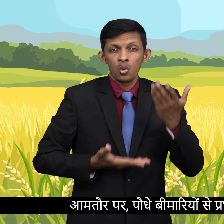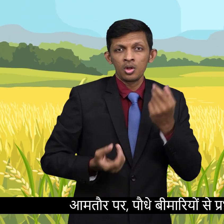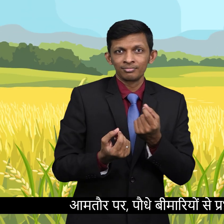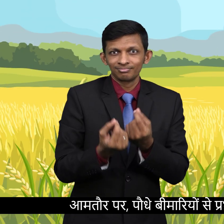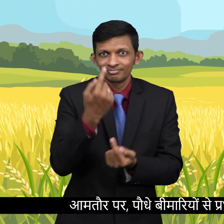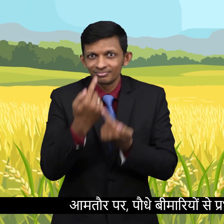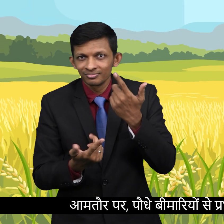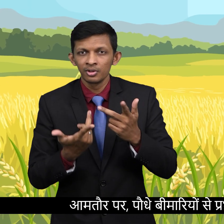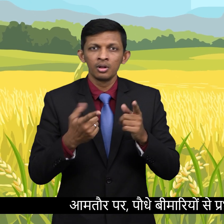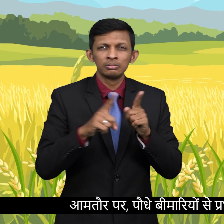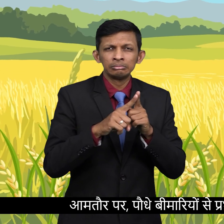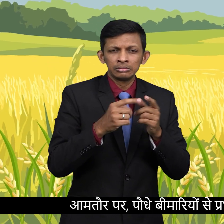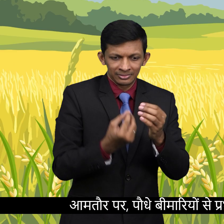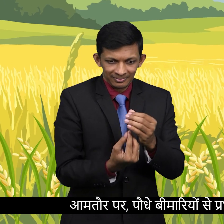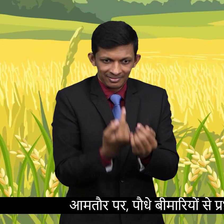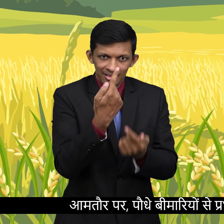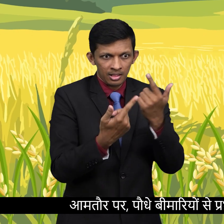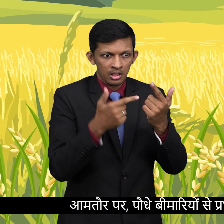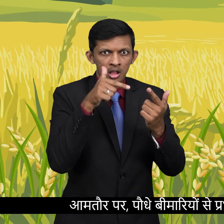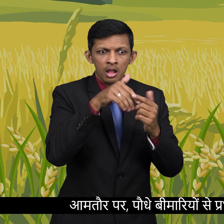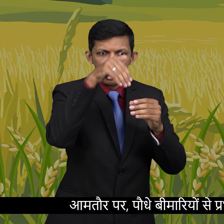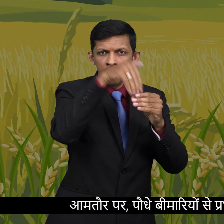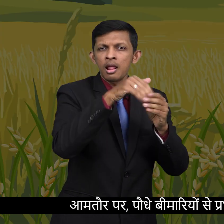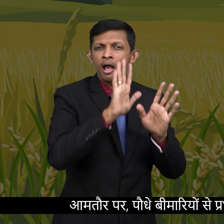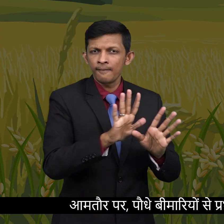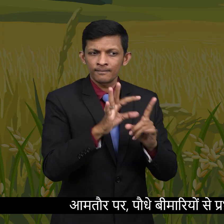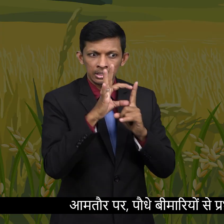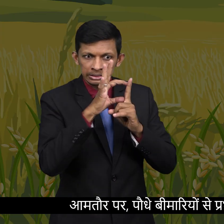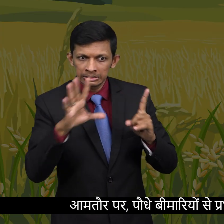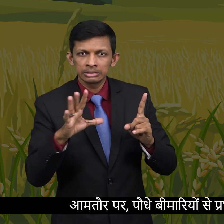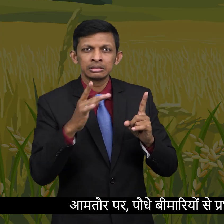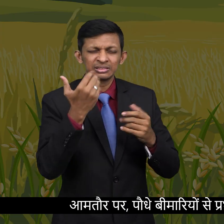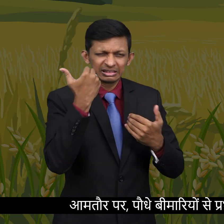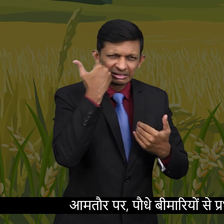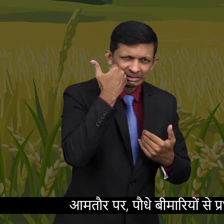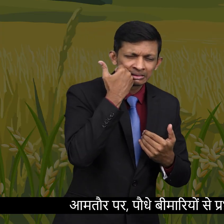आमतौर पर पौधे बीमारियों से प्रभावित होते हैं और फसलों को नष्ट कर देते हैं।